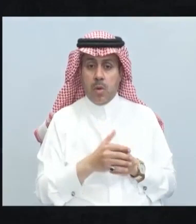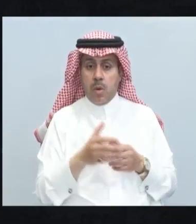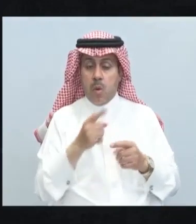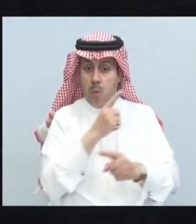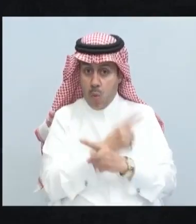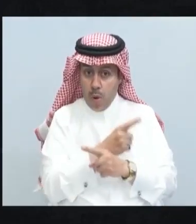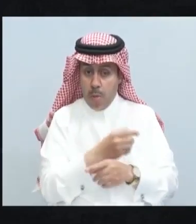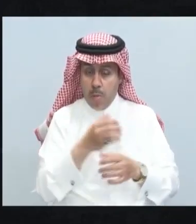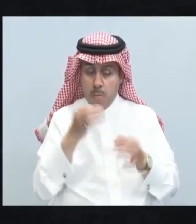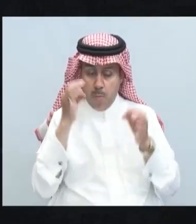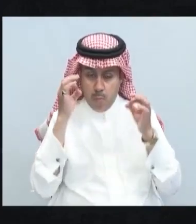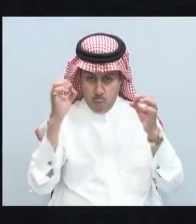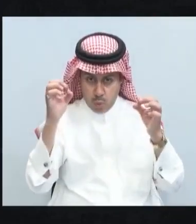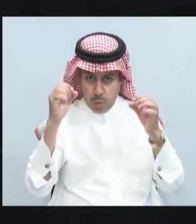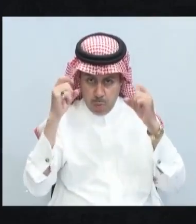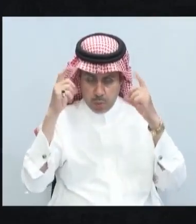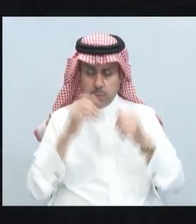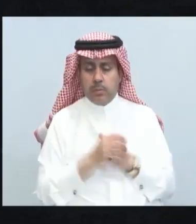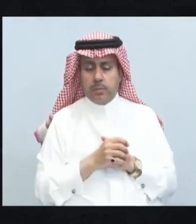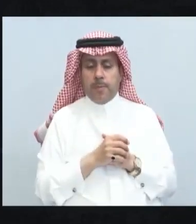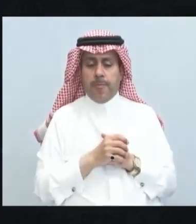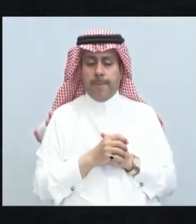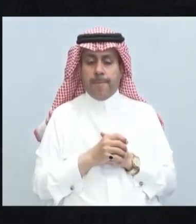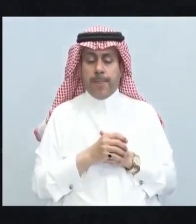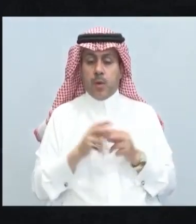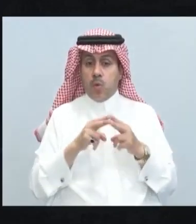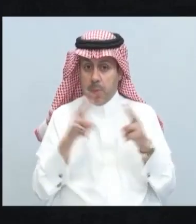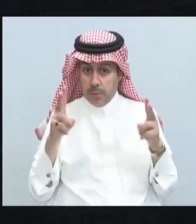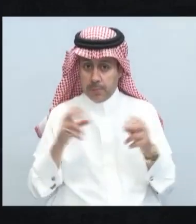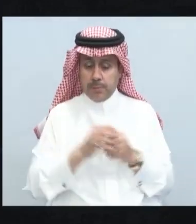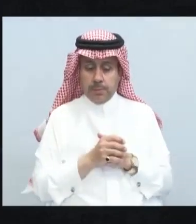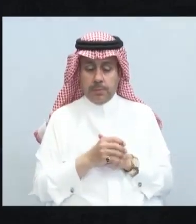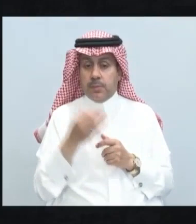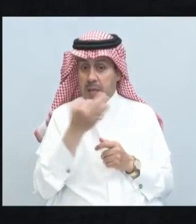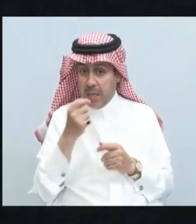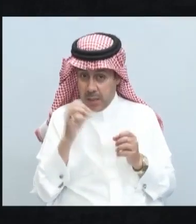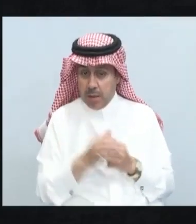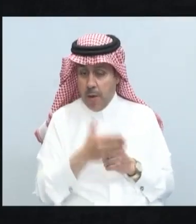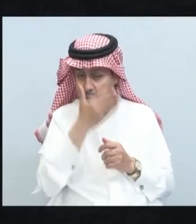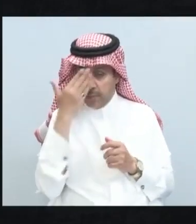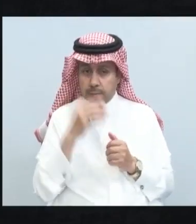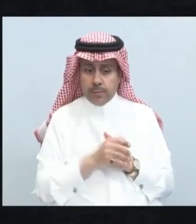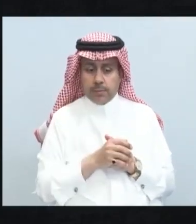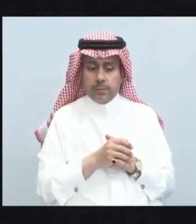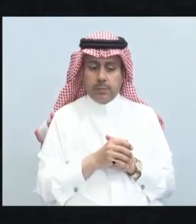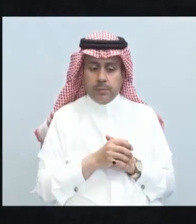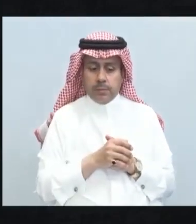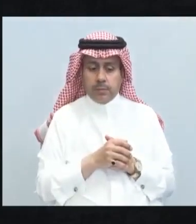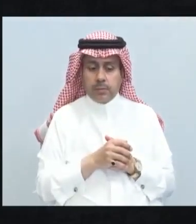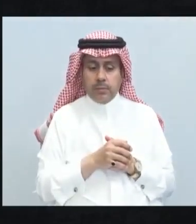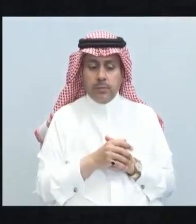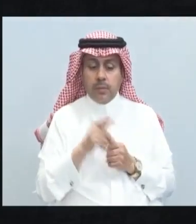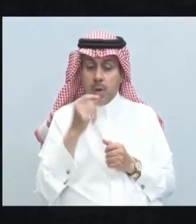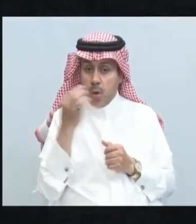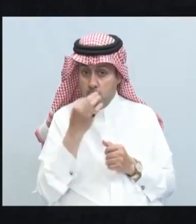متقن يكون شيخ متقن لان الشيخ المتقن سيخبره اذا قرا هذه الايه وحفظها في هذه السوره سيقول